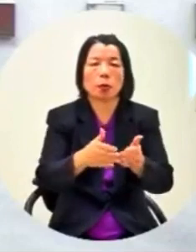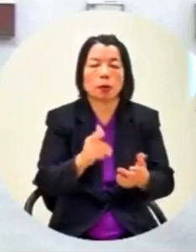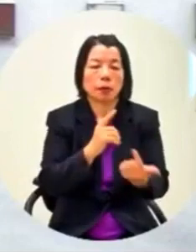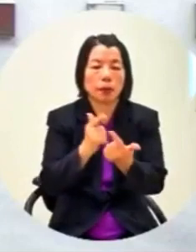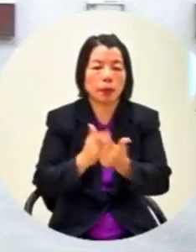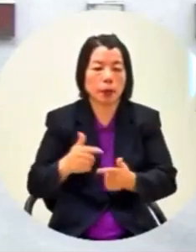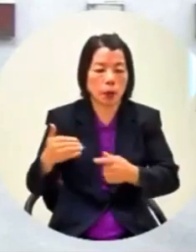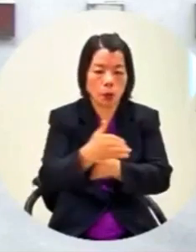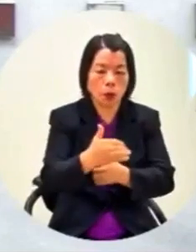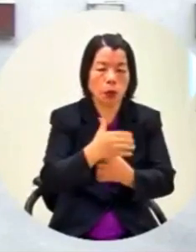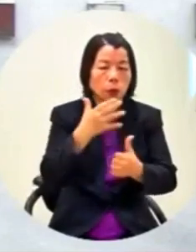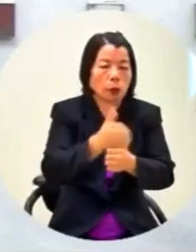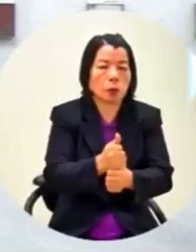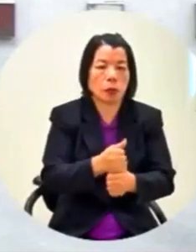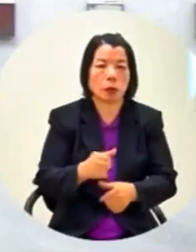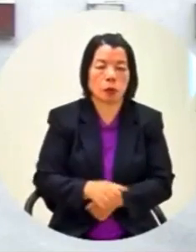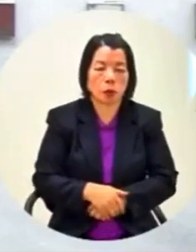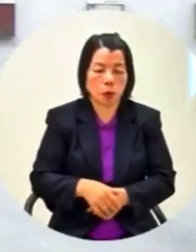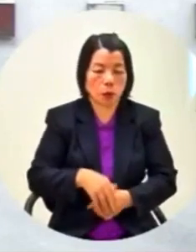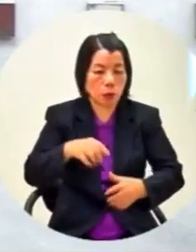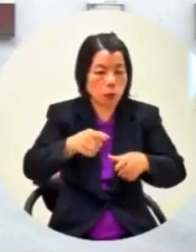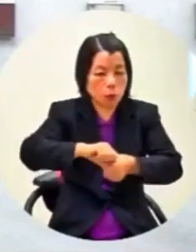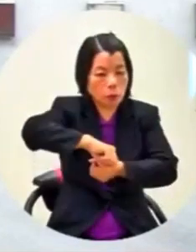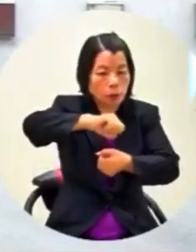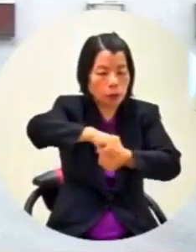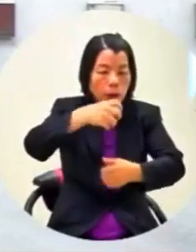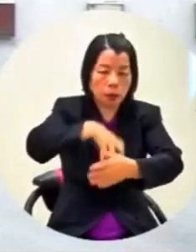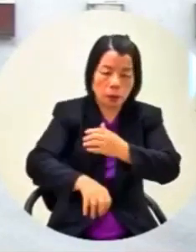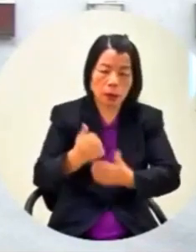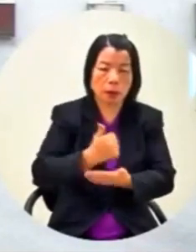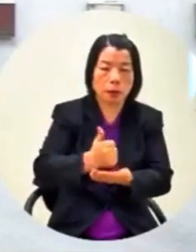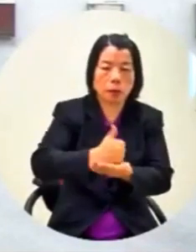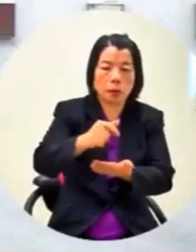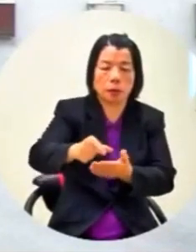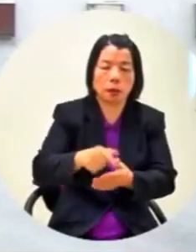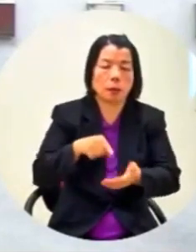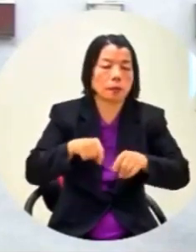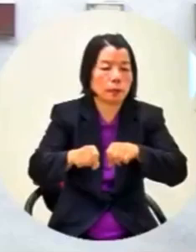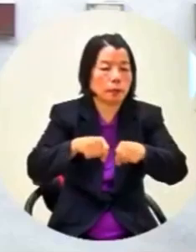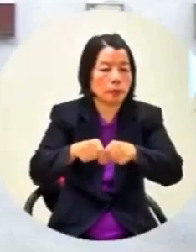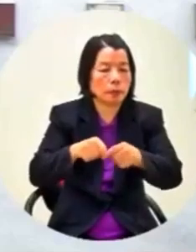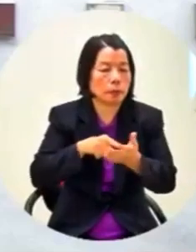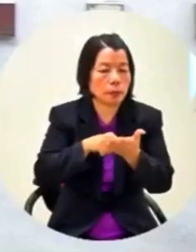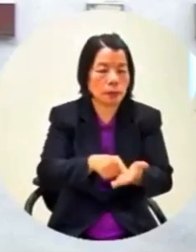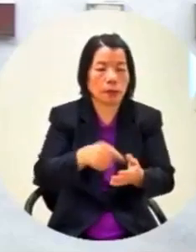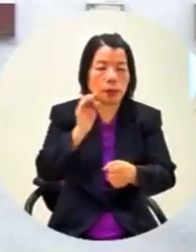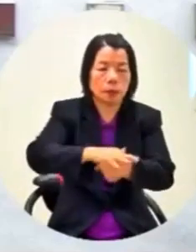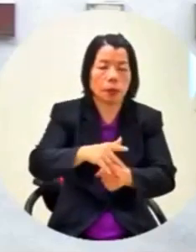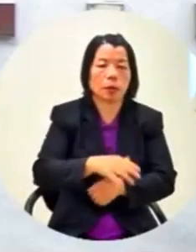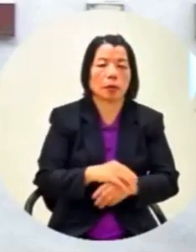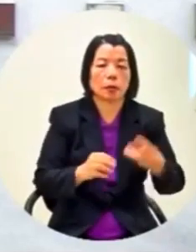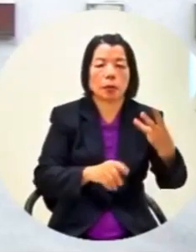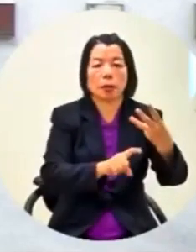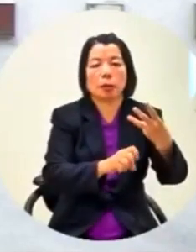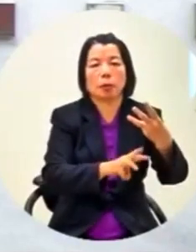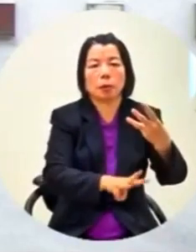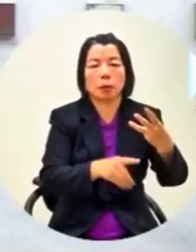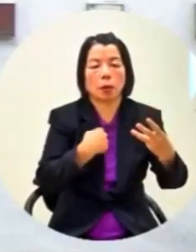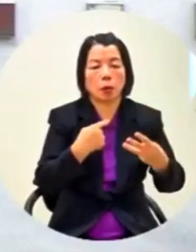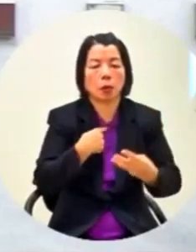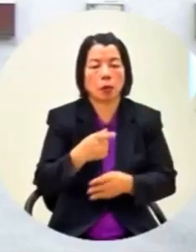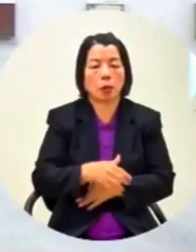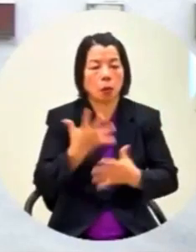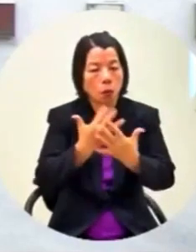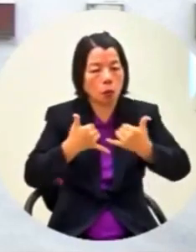业署扩大内需内销方案申请补助经费。3月13号，我本人网络直